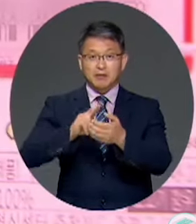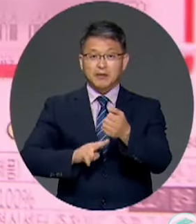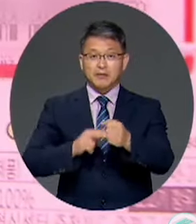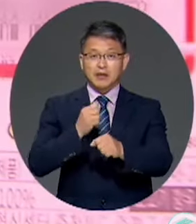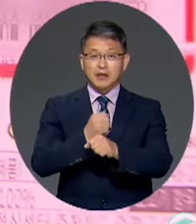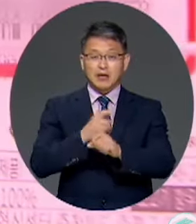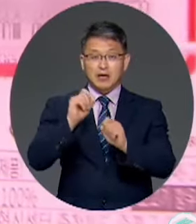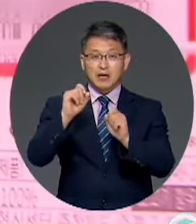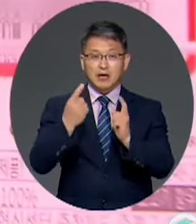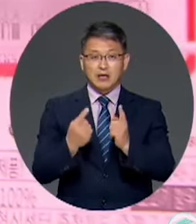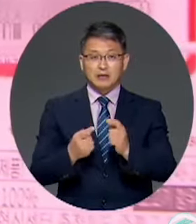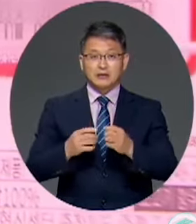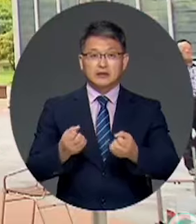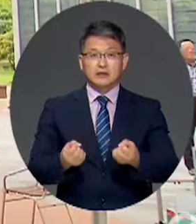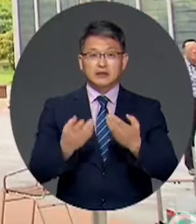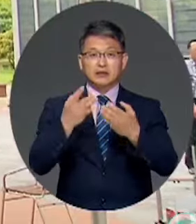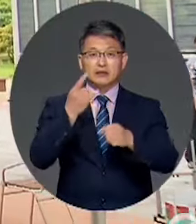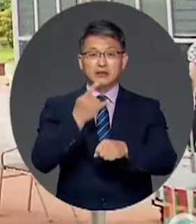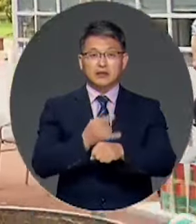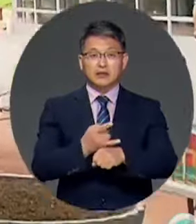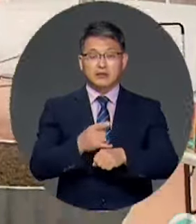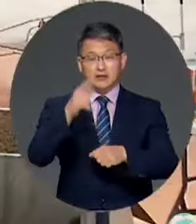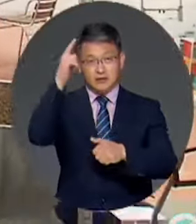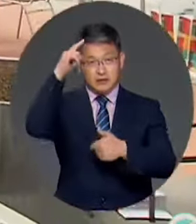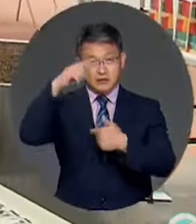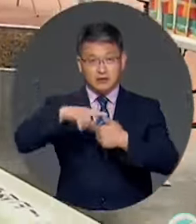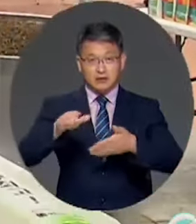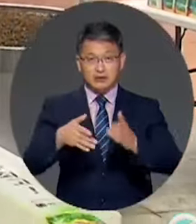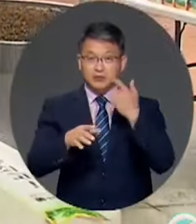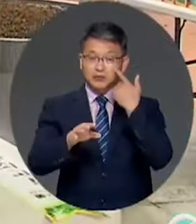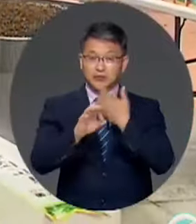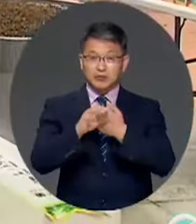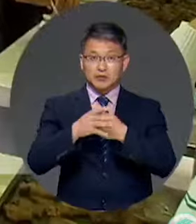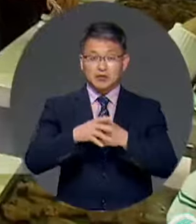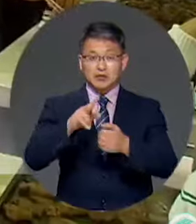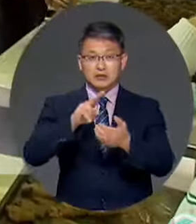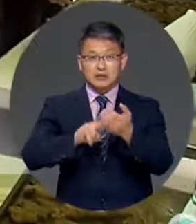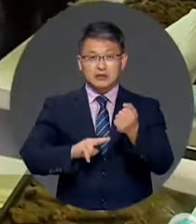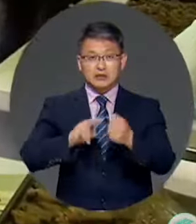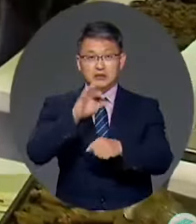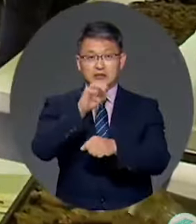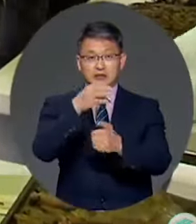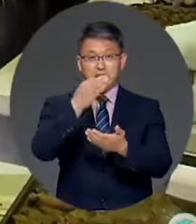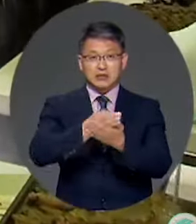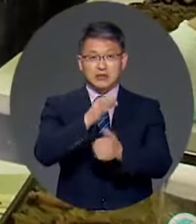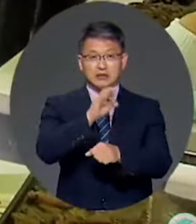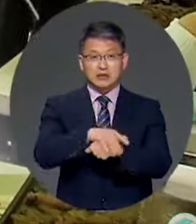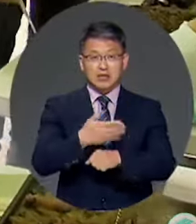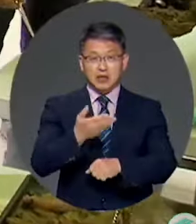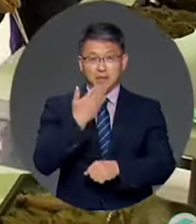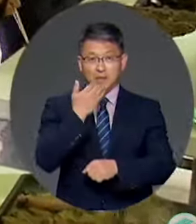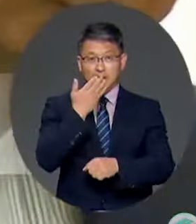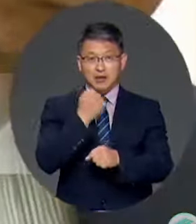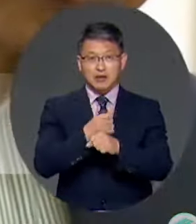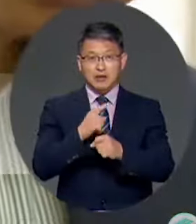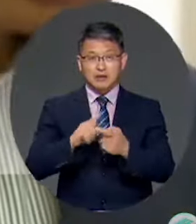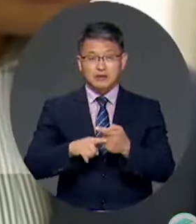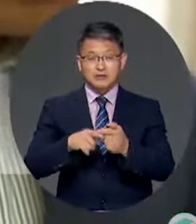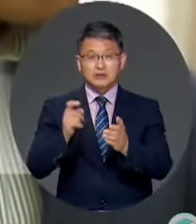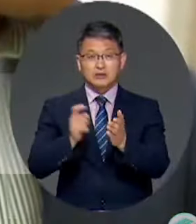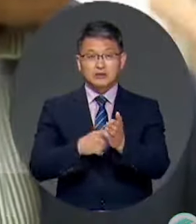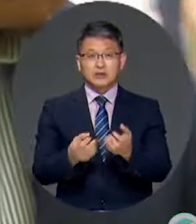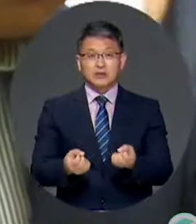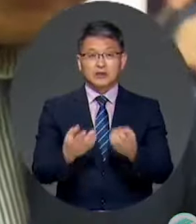판매하는 할인 행사를 진행합니다. 경상남도도 소비자들이 한우를 싸게 구입하고 시식도 할 수 있는 소비